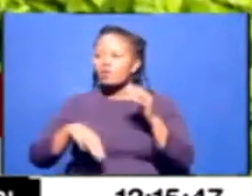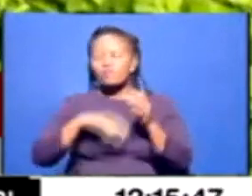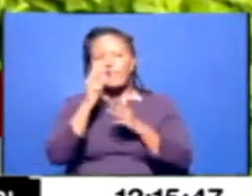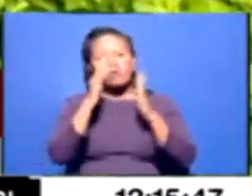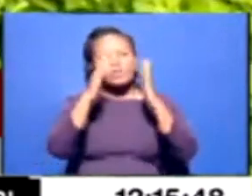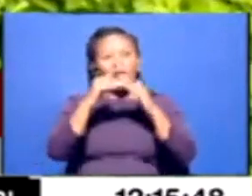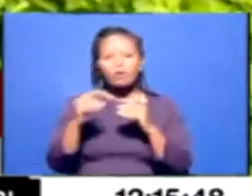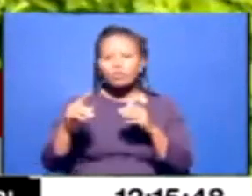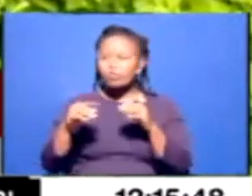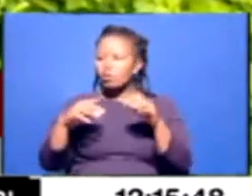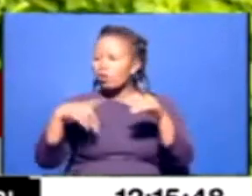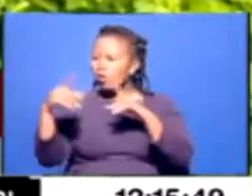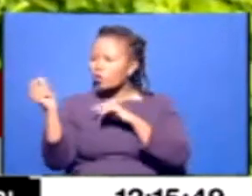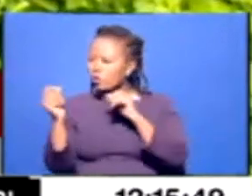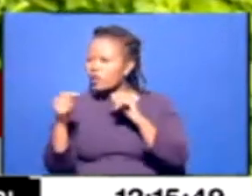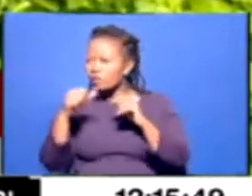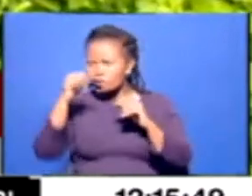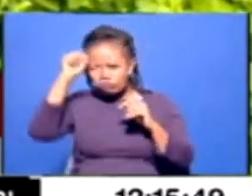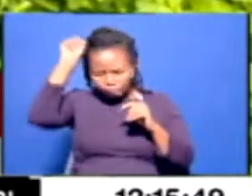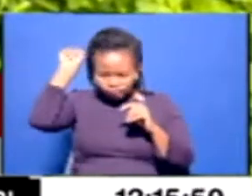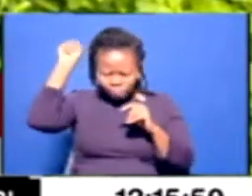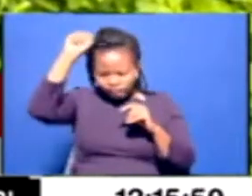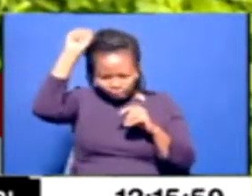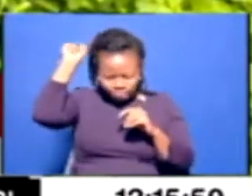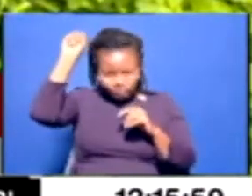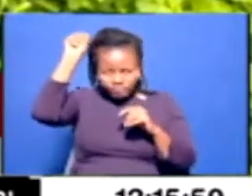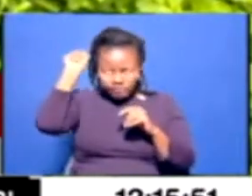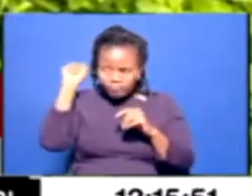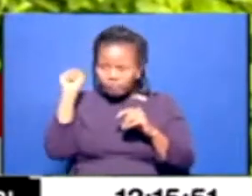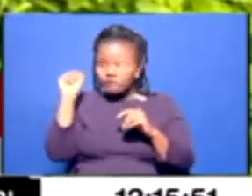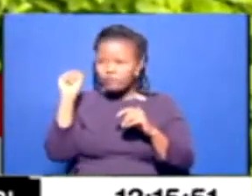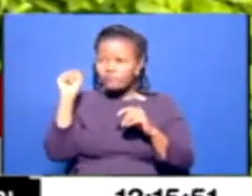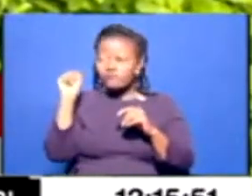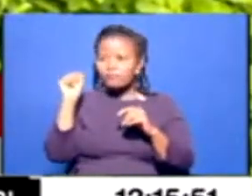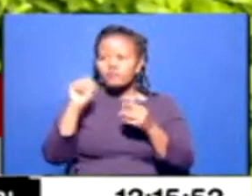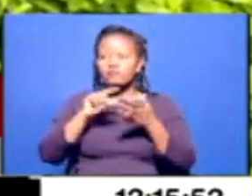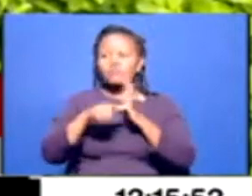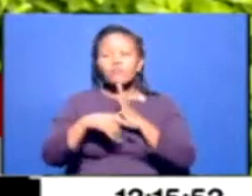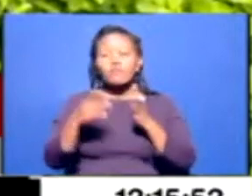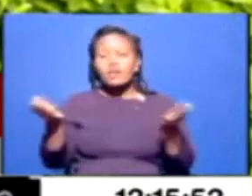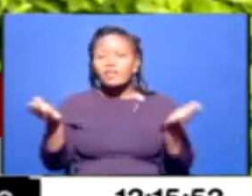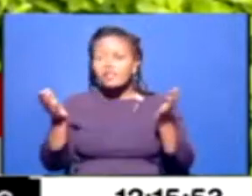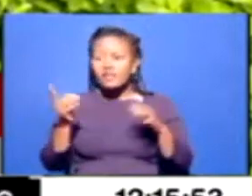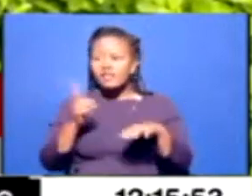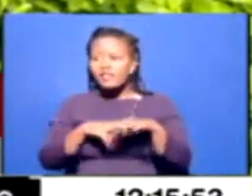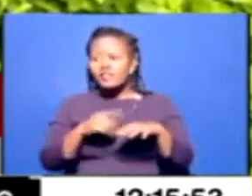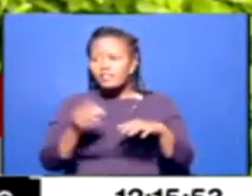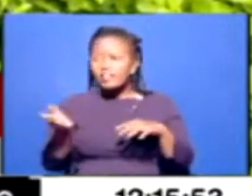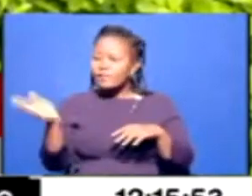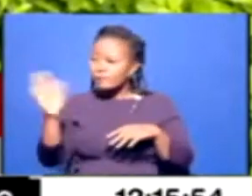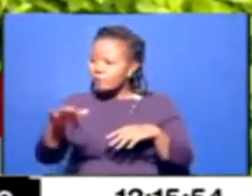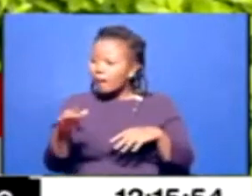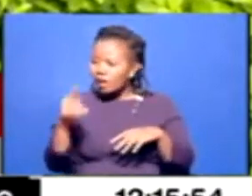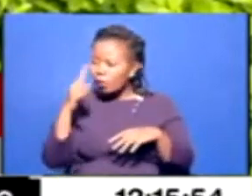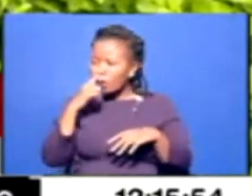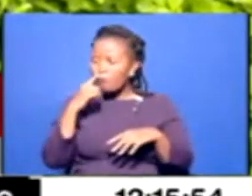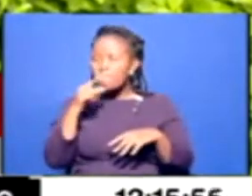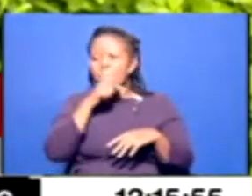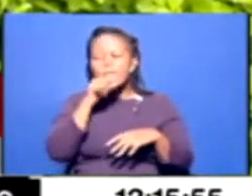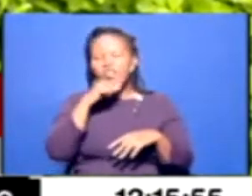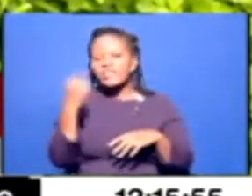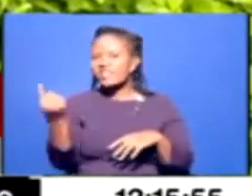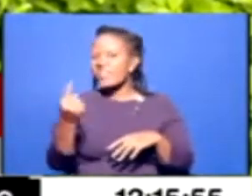After watoto kuenda kunyolewa, kurudi kwa nyumba, wakaruti tu vijana, lakini msichana wangu